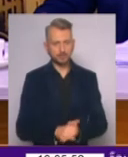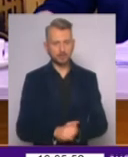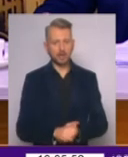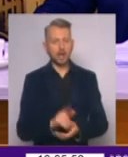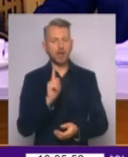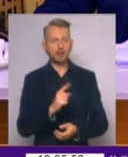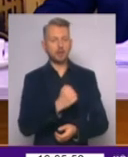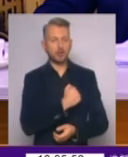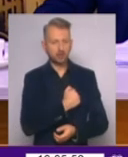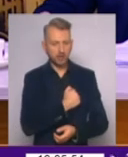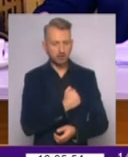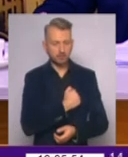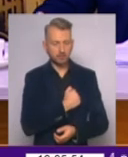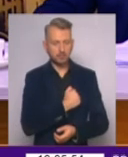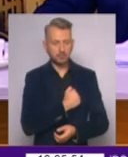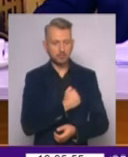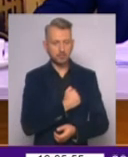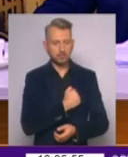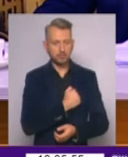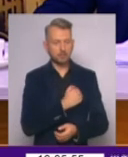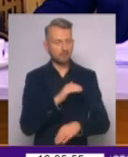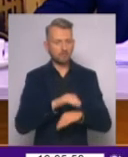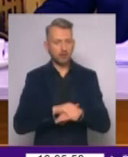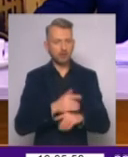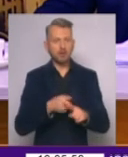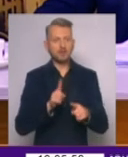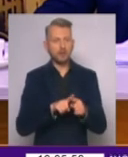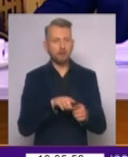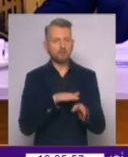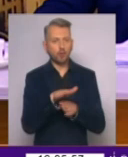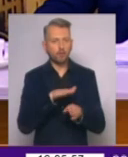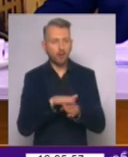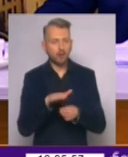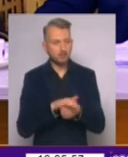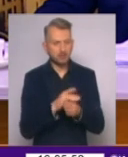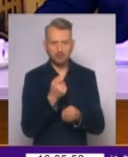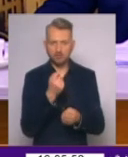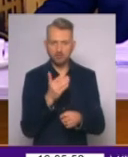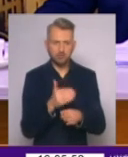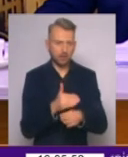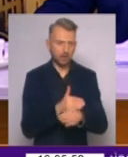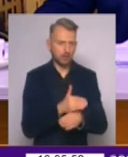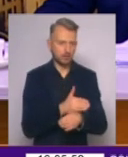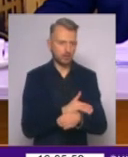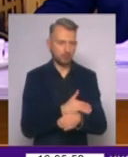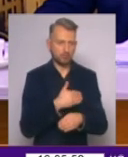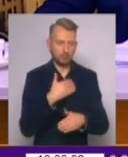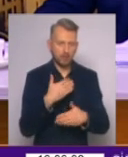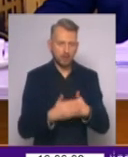Але, на жаль, ми хочемо на сьогоднішній день констатувати, що це впровадження йде малими темпами. Угу. Хоча